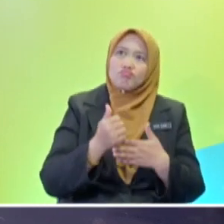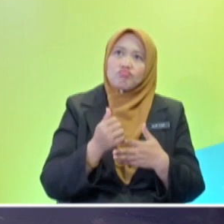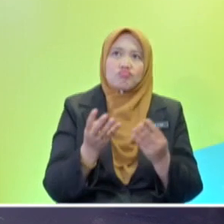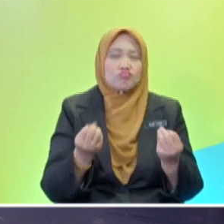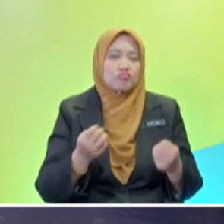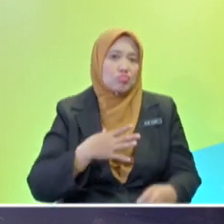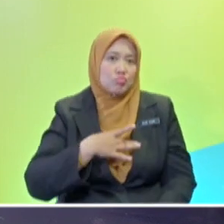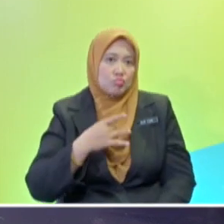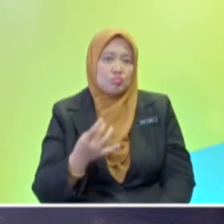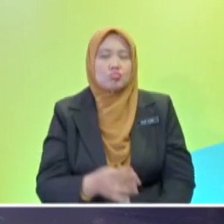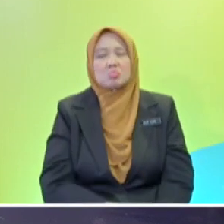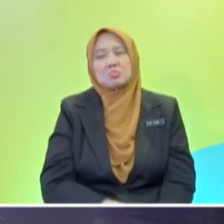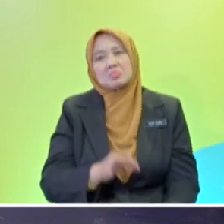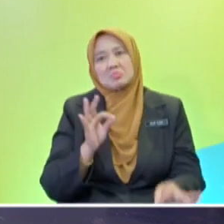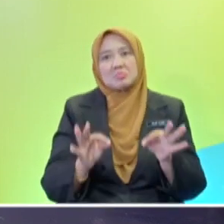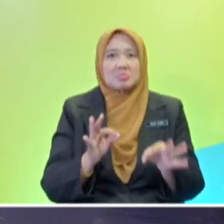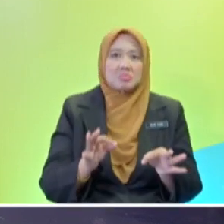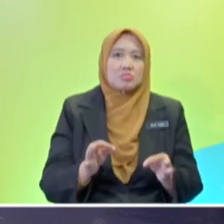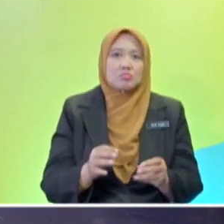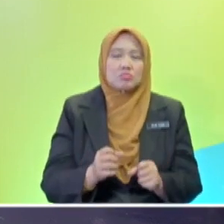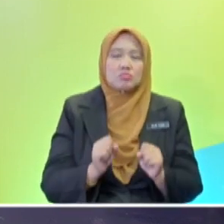rumah Tak Semestinya